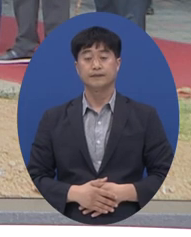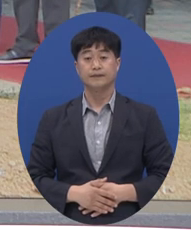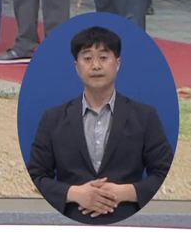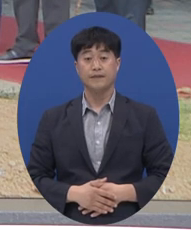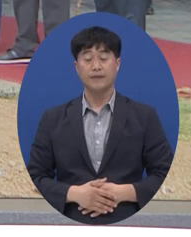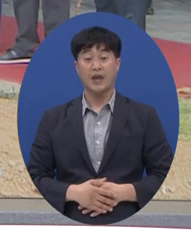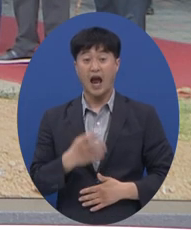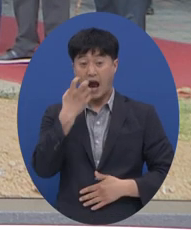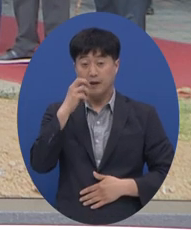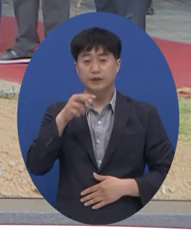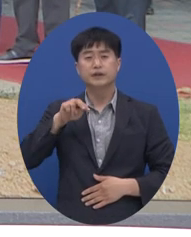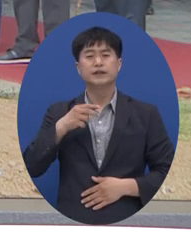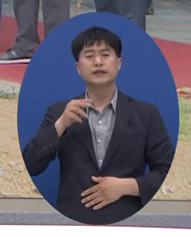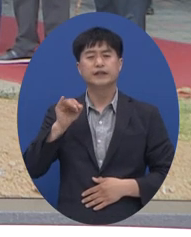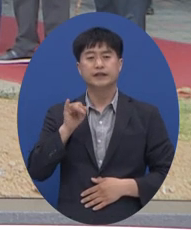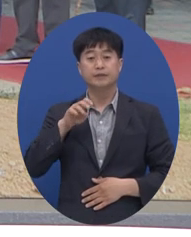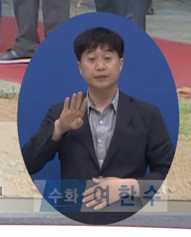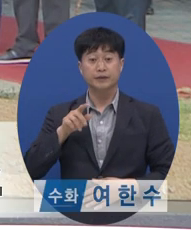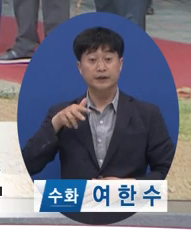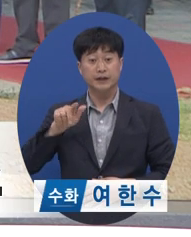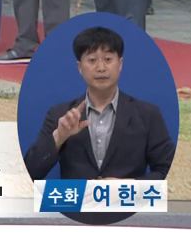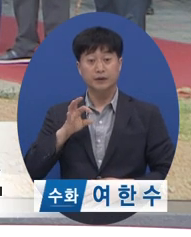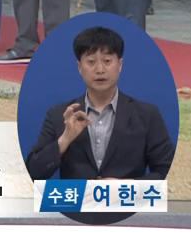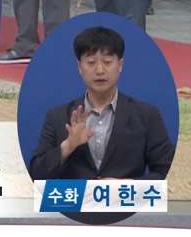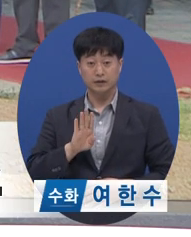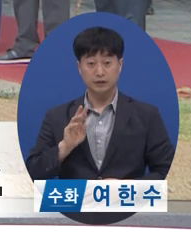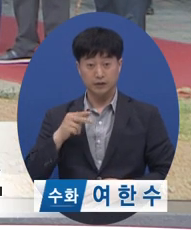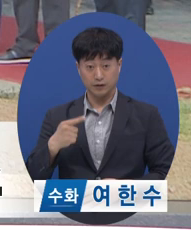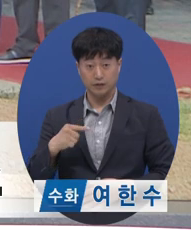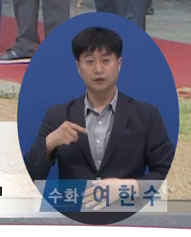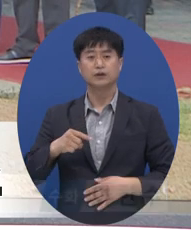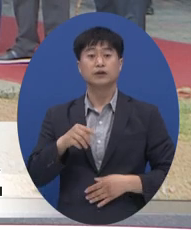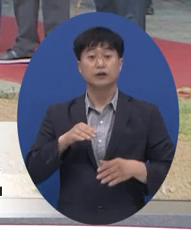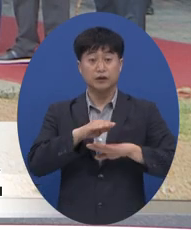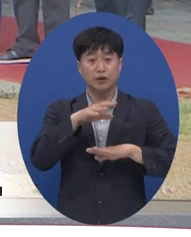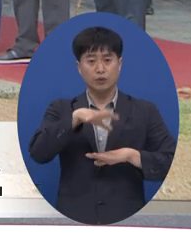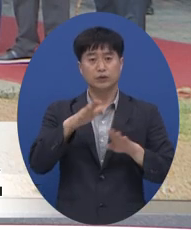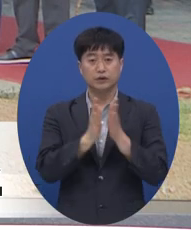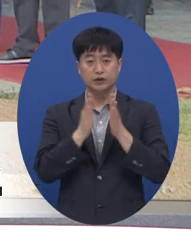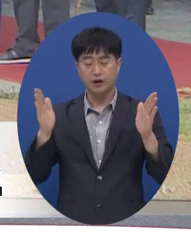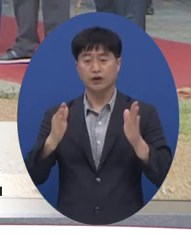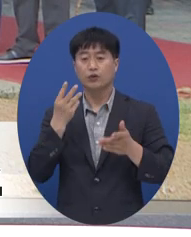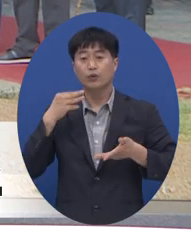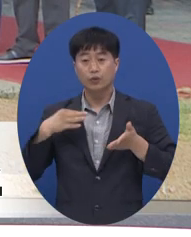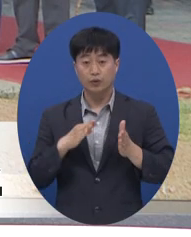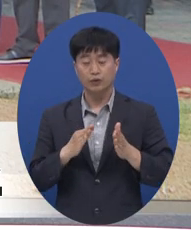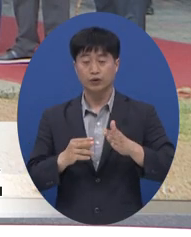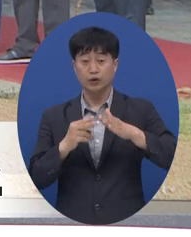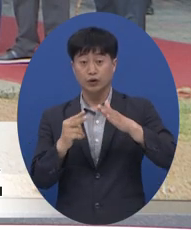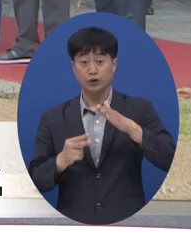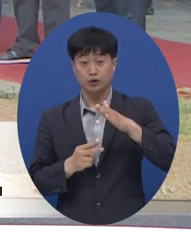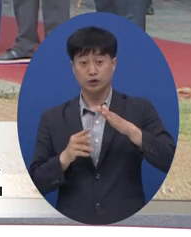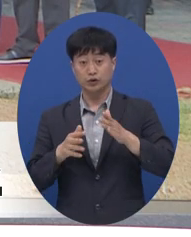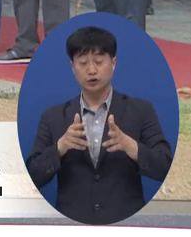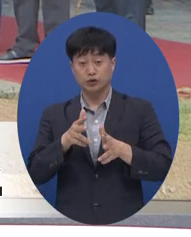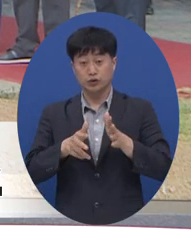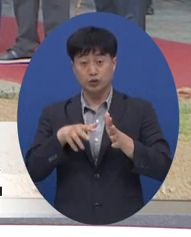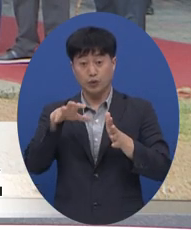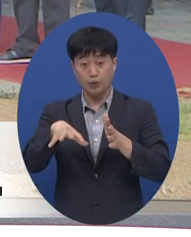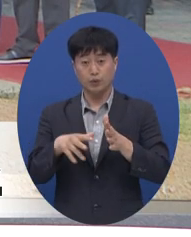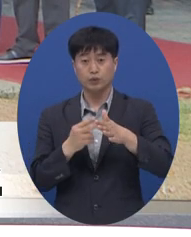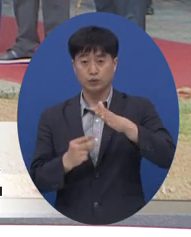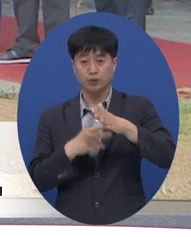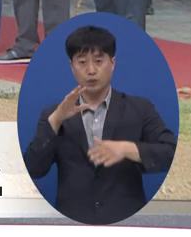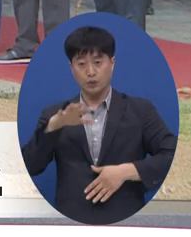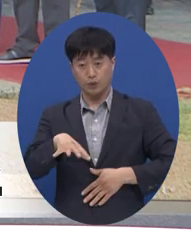애플은 스티브 잡스의 차고지에서 탄생했다고 알려져 있죠. 경기도는 철도형 유휴부지에 창업가들이 마음껏 꿈꾸고